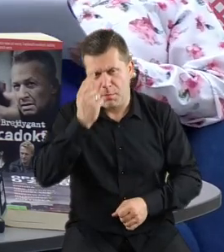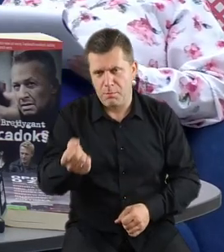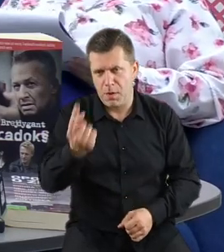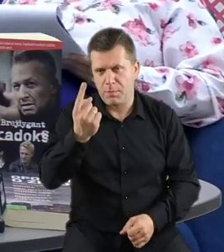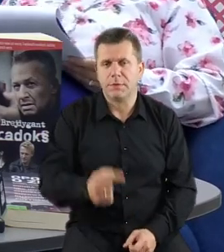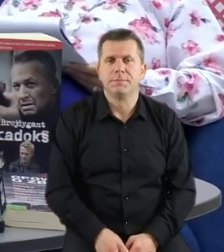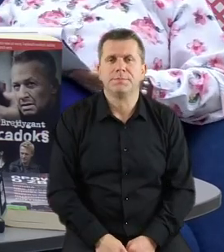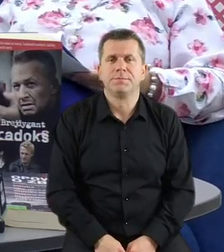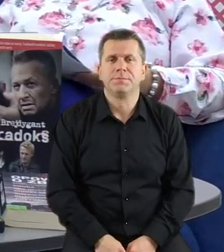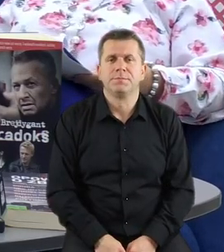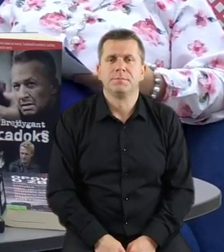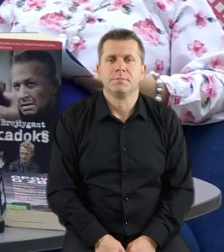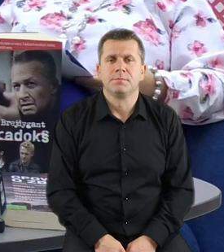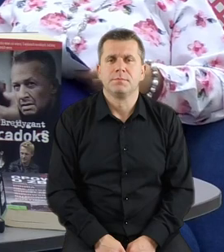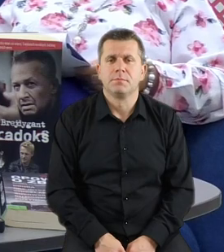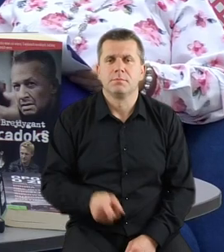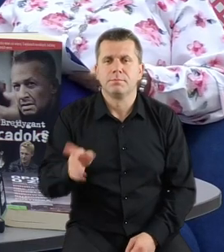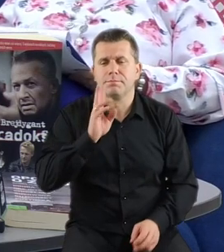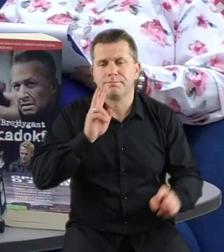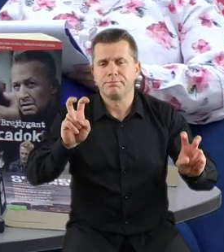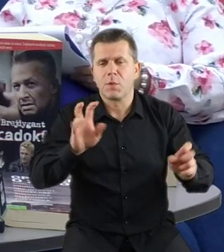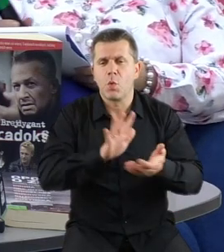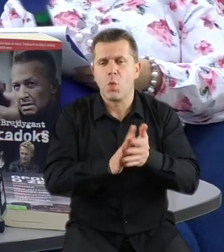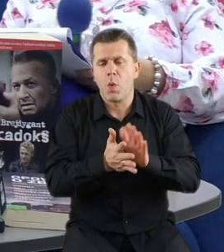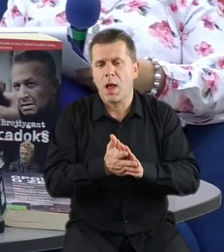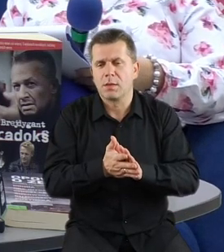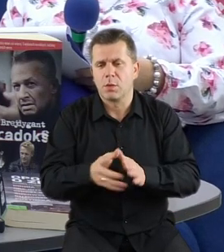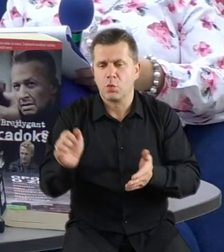dobry pomysł, bo w sensie już takim mówię układu